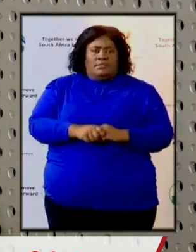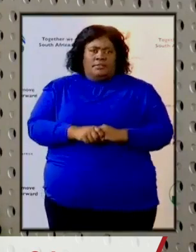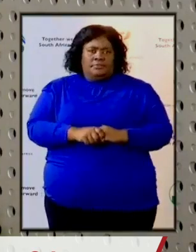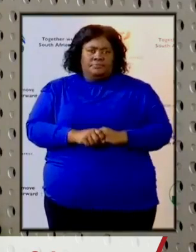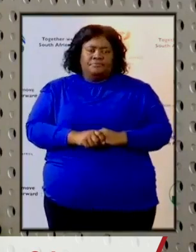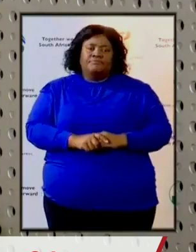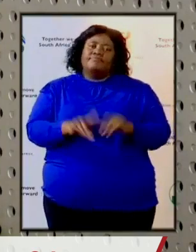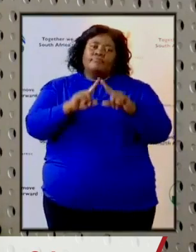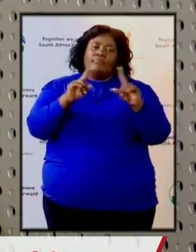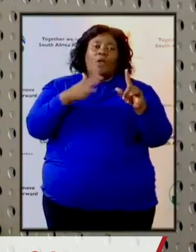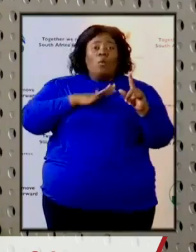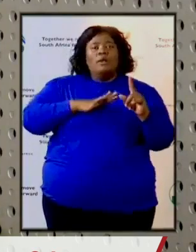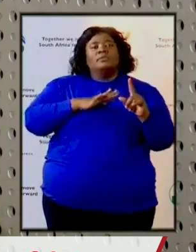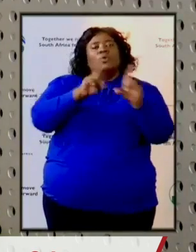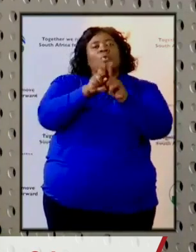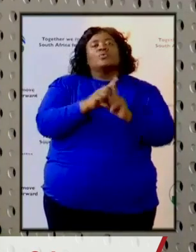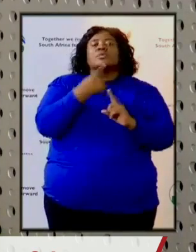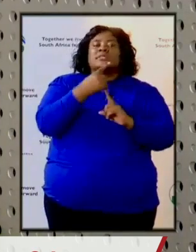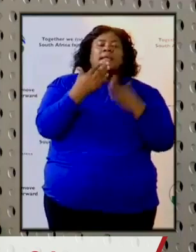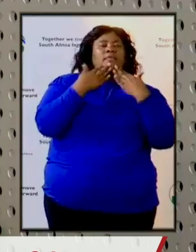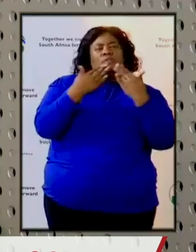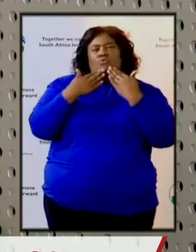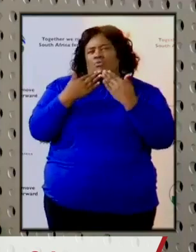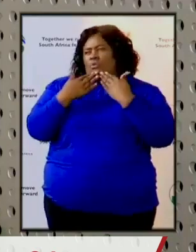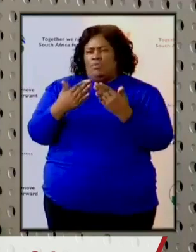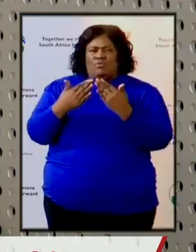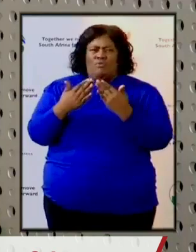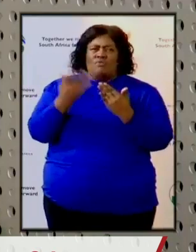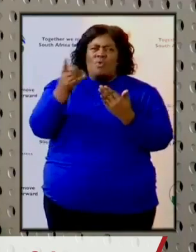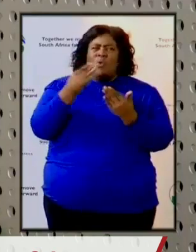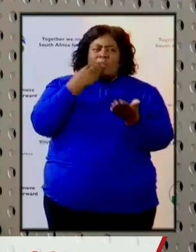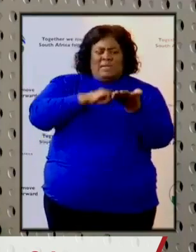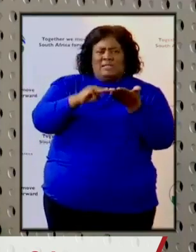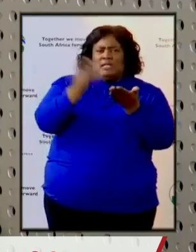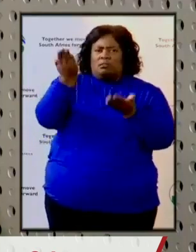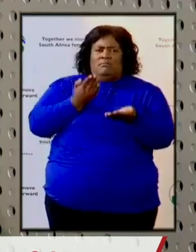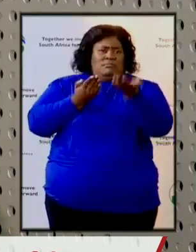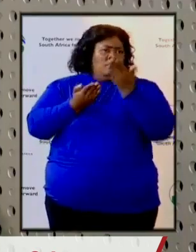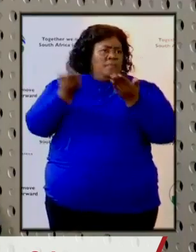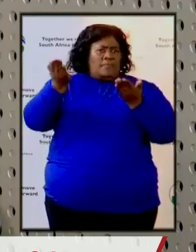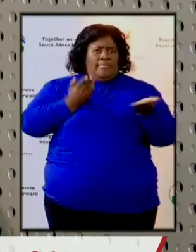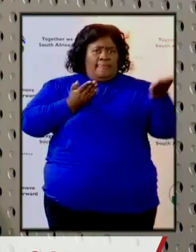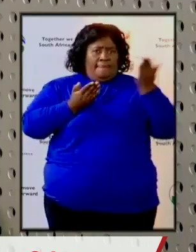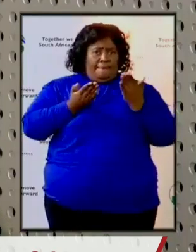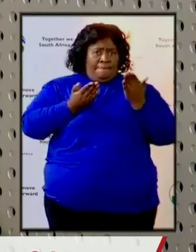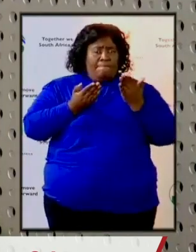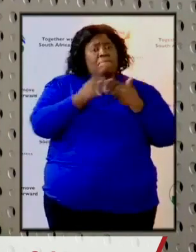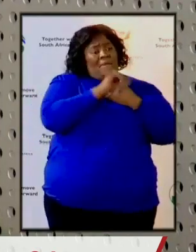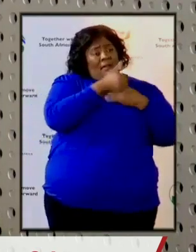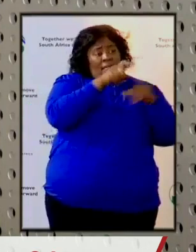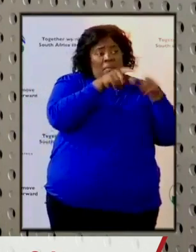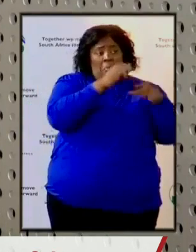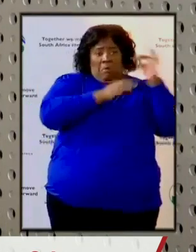nathumela imbiko nosomabhizinisi bathumela uzakwethu uzochaza okunye ababekusho nokunye